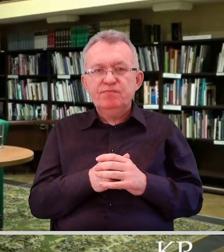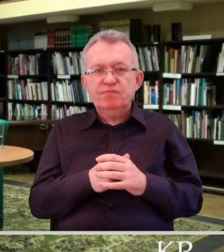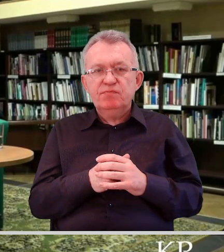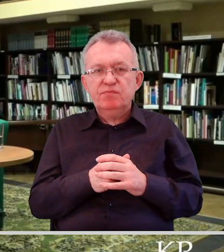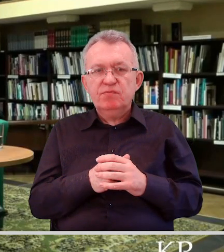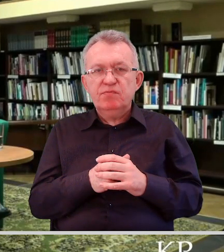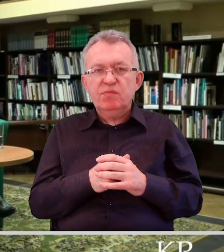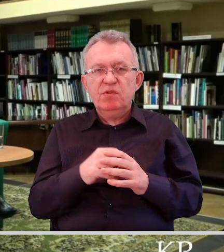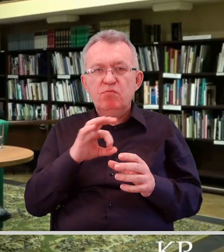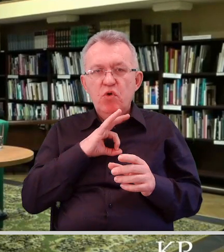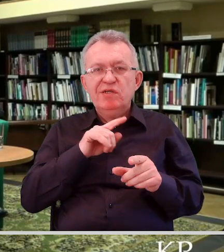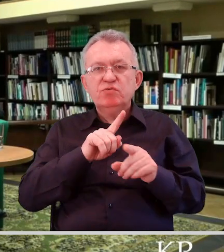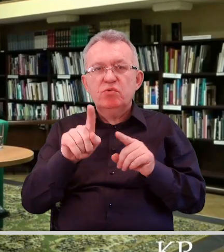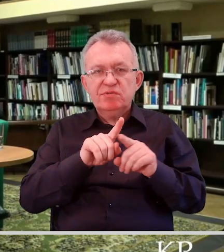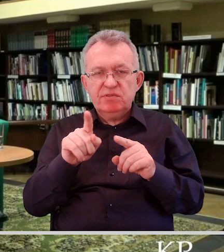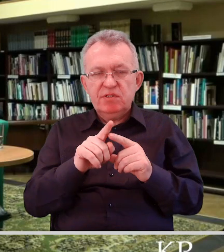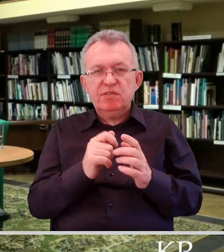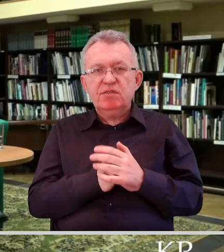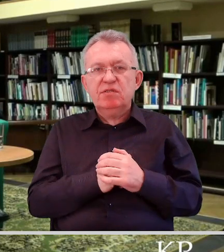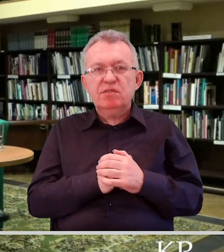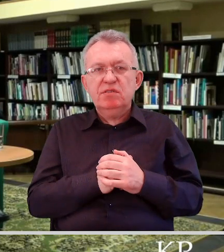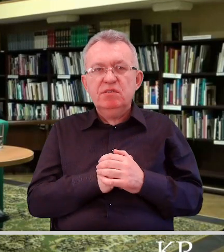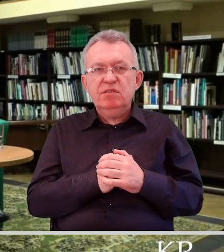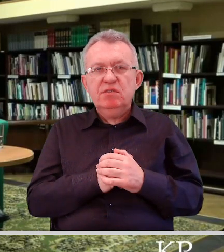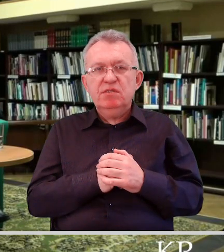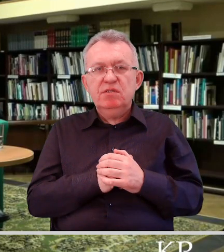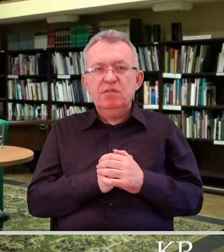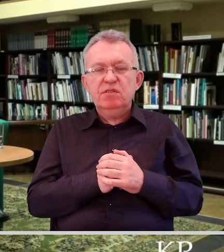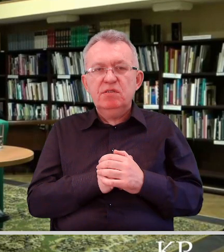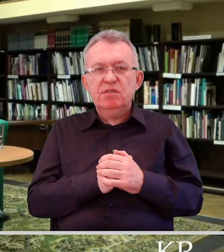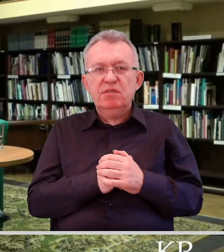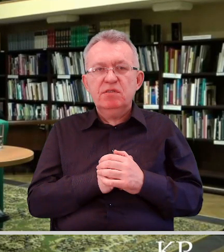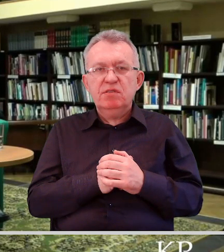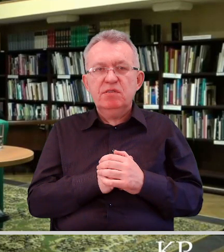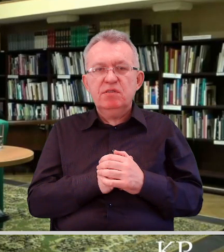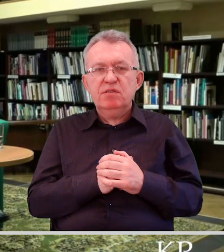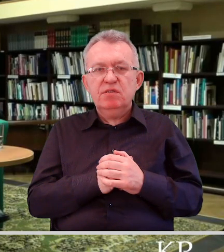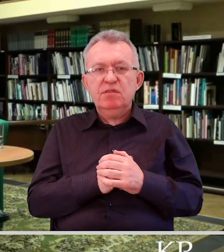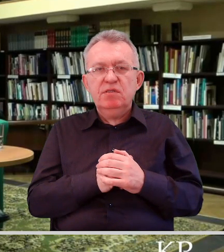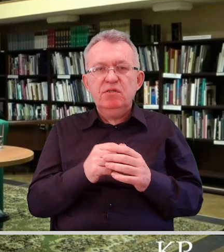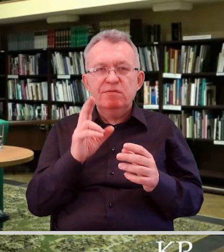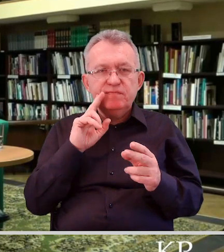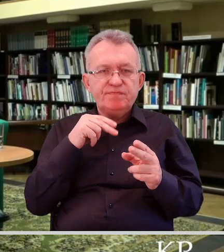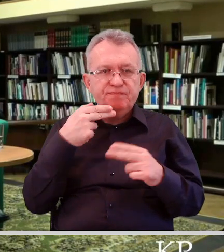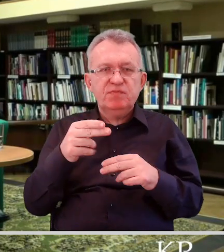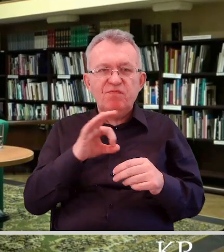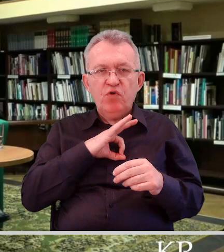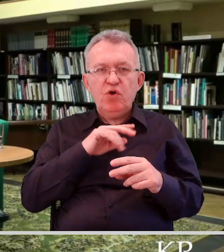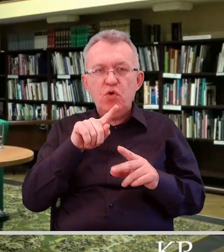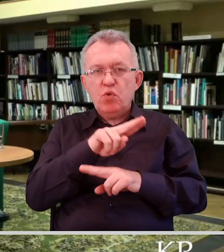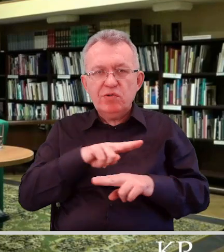złapała się na tym moja siostra. Opowiem historię. Mój brat odtworzył historię mojej